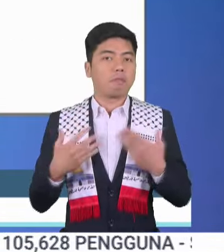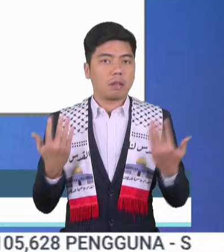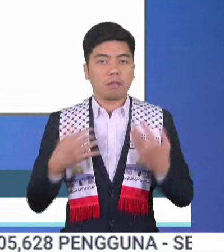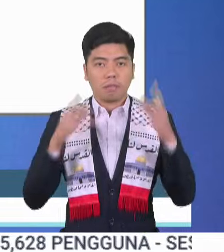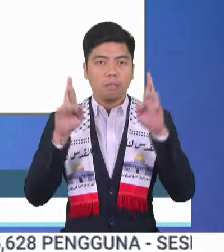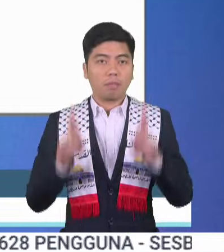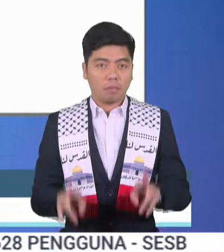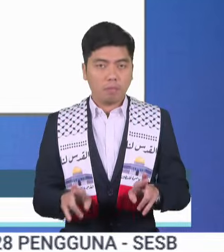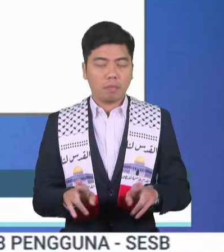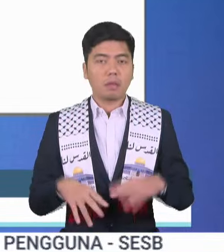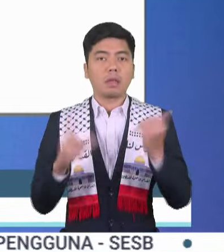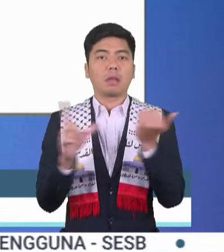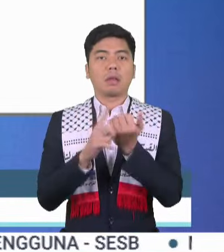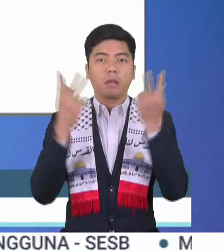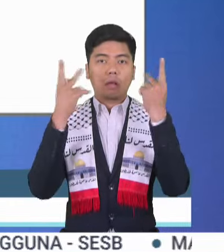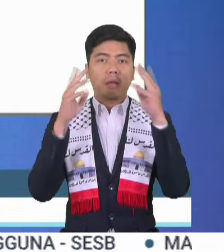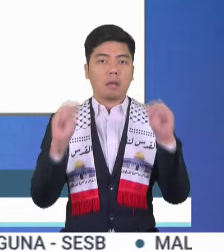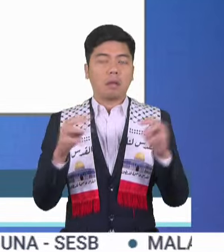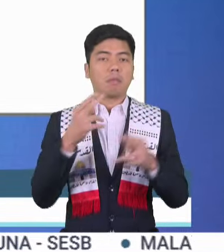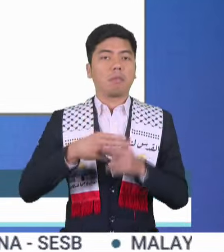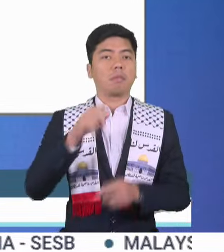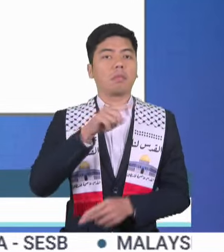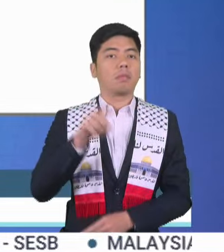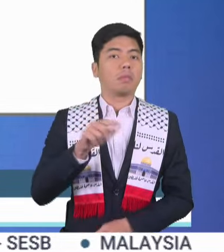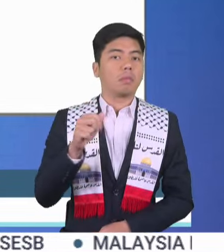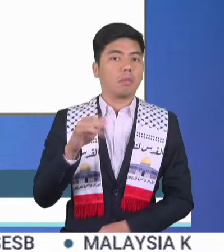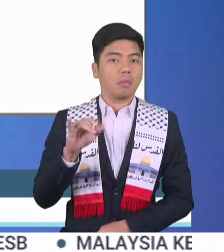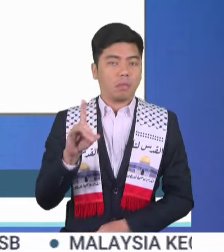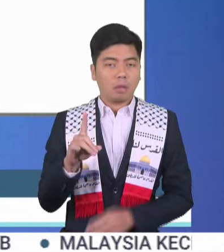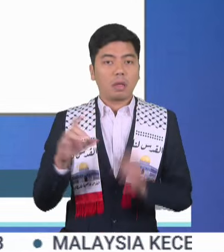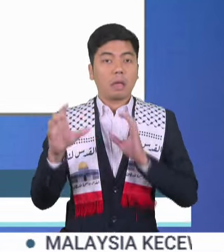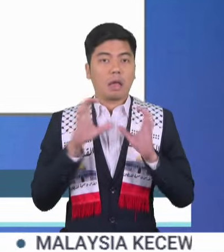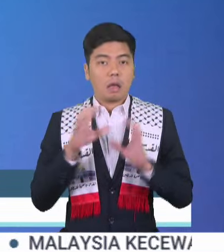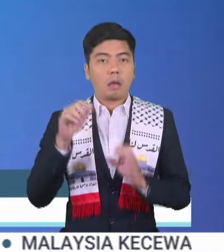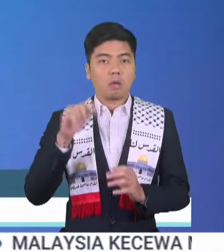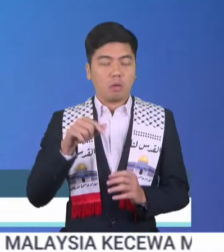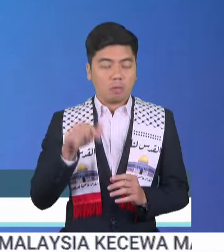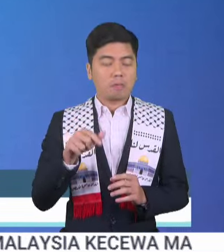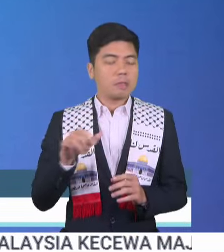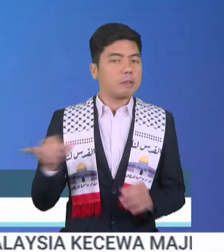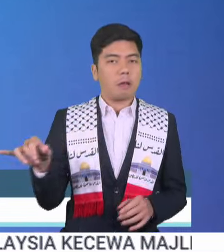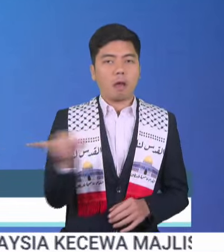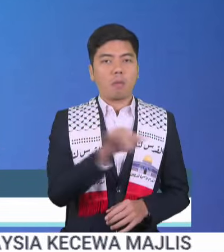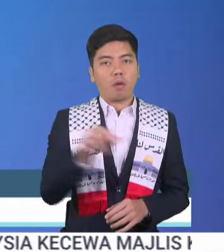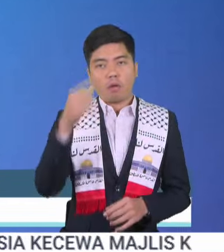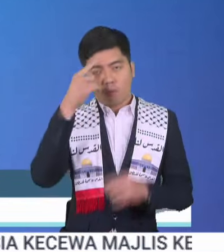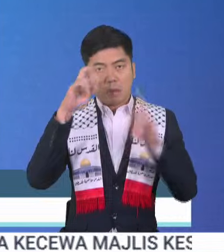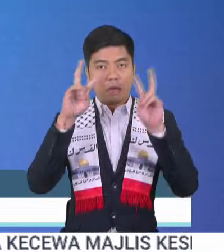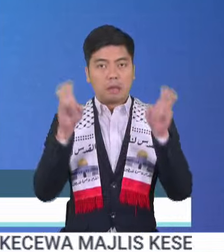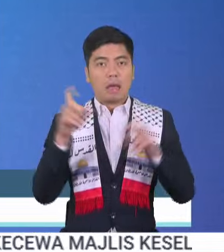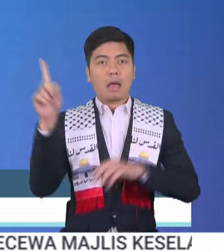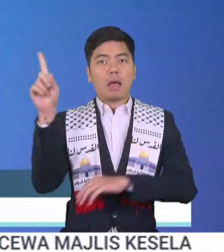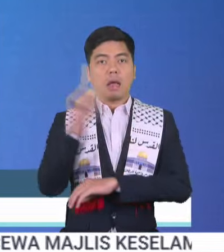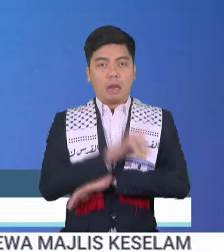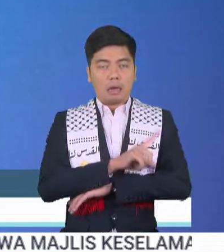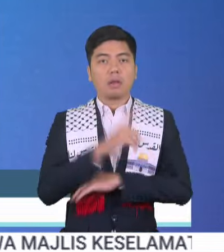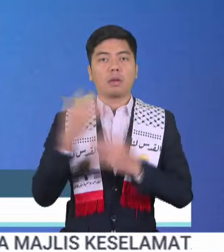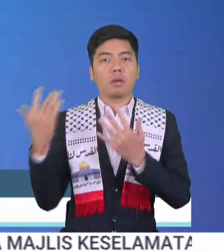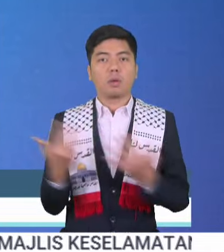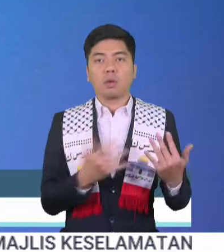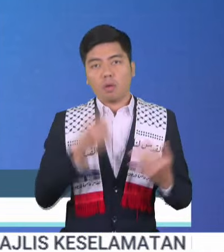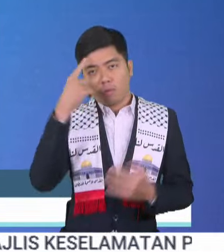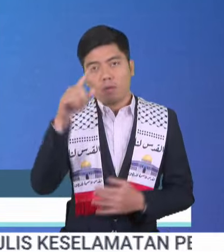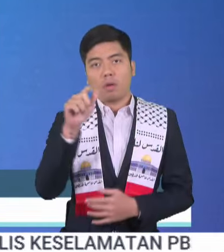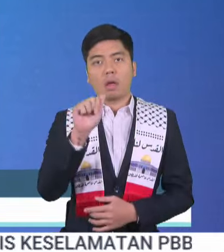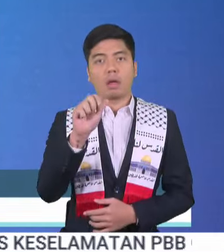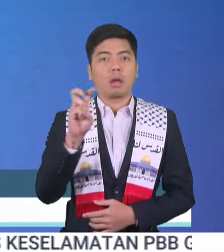rakyat. Timbalan Perdana Menteri Datuk Seri Dr. Ahmad Zahid Hamidi berkata seruan itu selaras dengan tema Hari Ulang Tahun Pertahanan Awam ke-72 hari